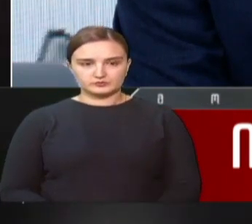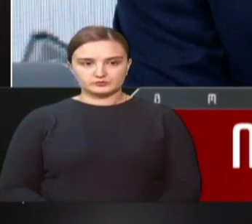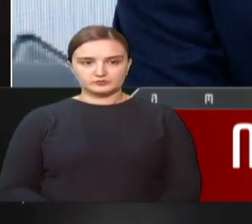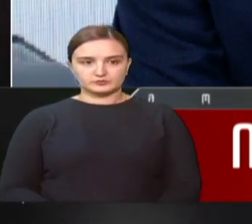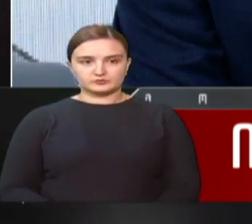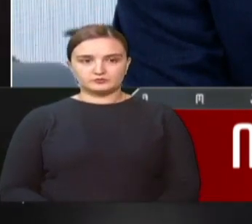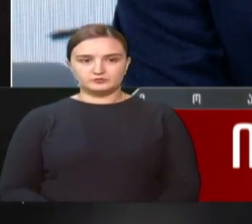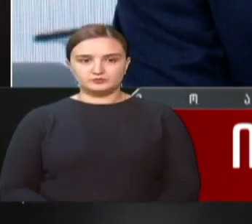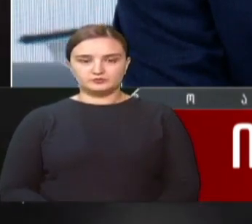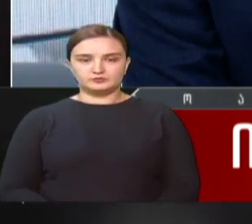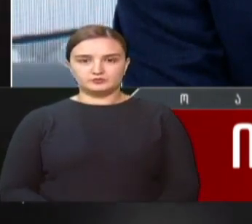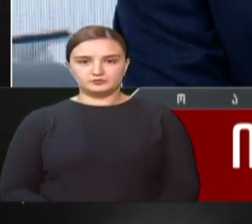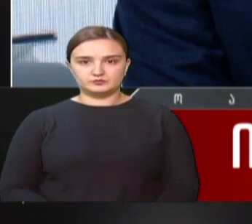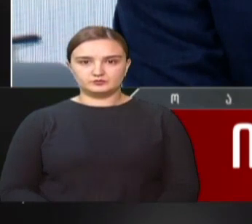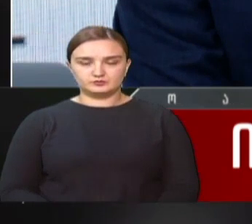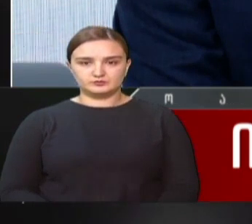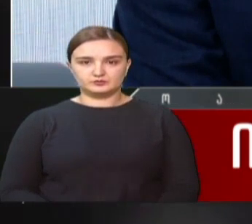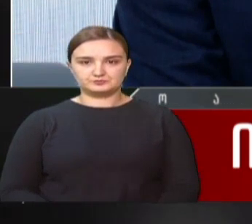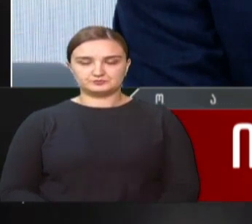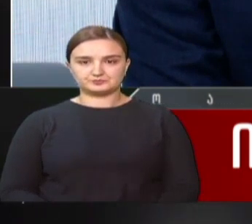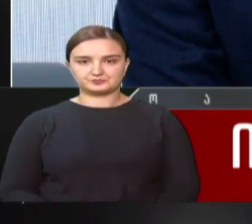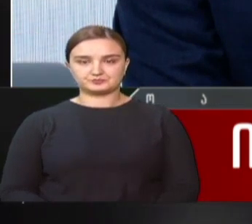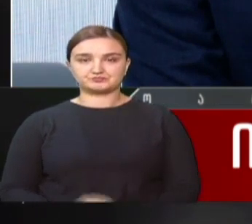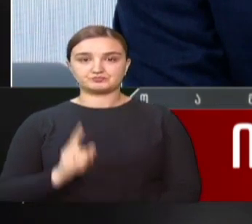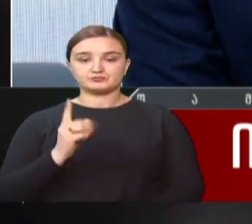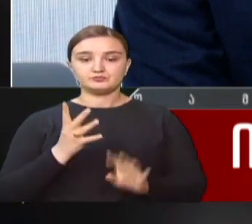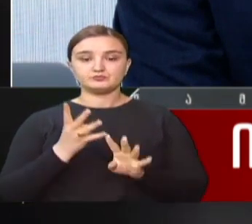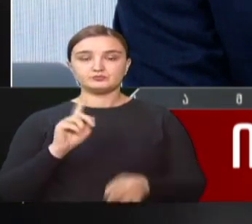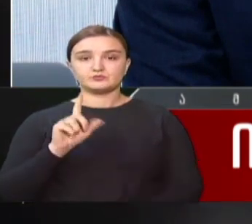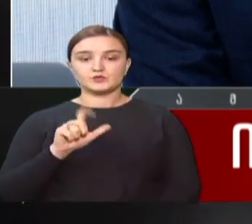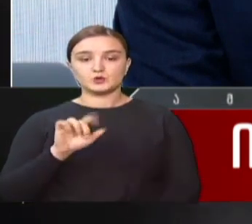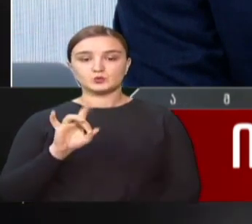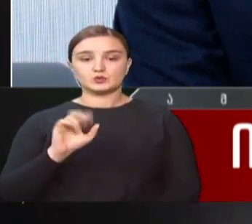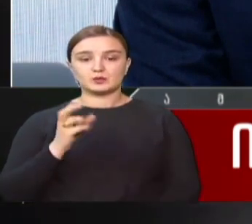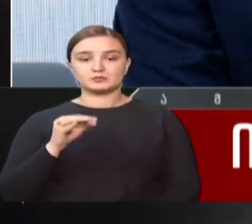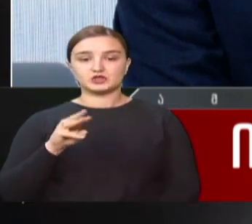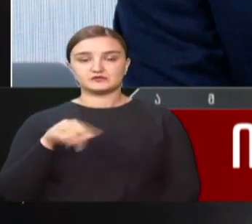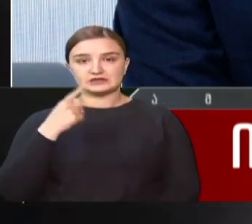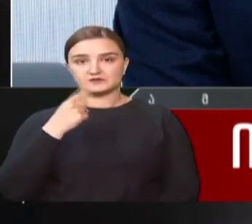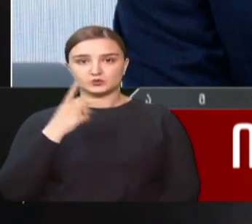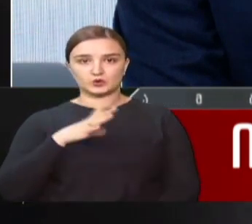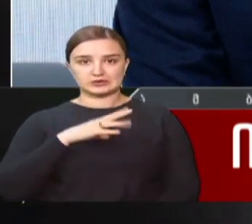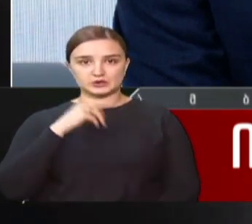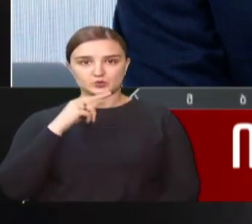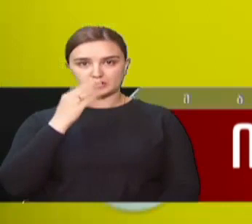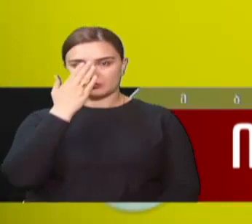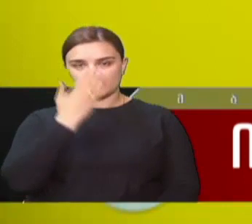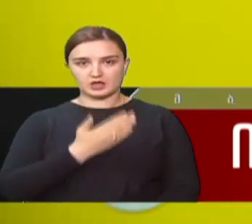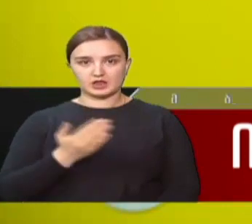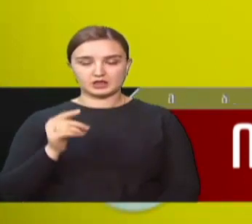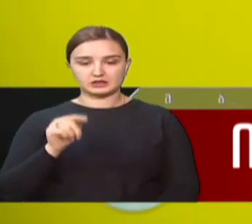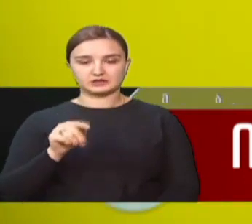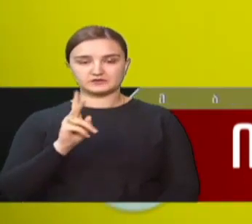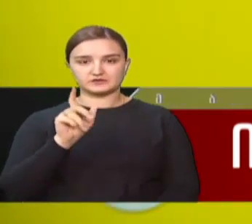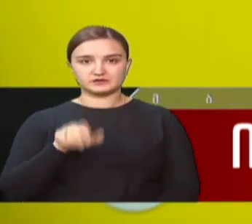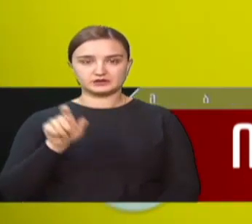ხო, ახლა პირველ რიგში ის, რაც ვთქვა სალომე ზურაბიშვილმა, ფიქრობ, რომ უნდა იყოს საყურადღებო ხალხისთვის, იმ